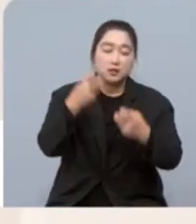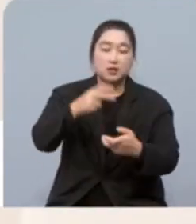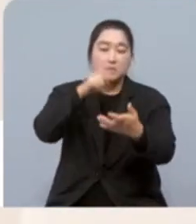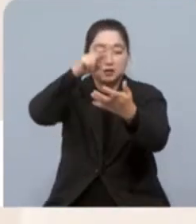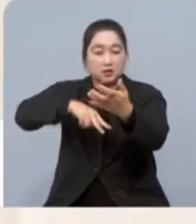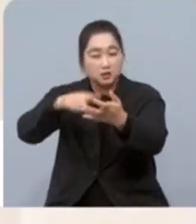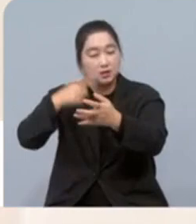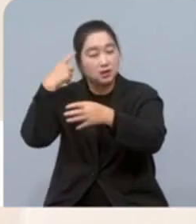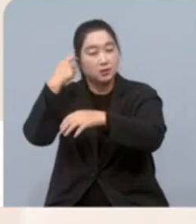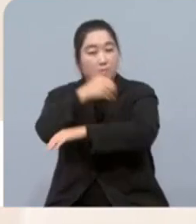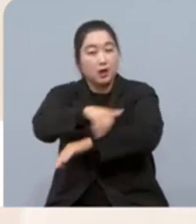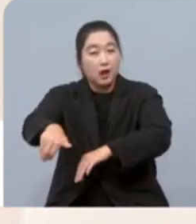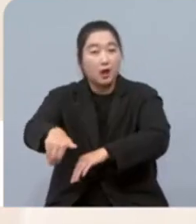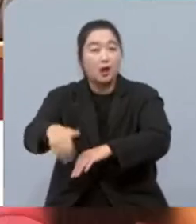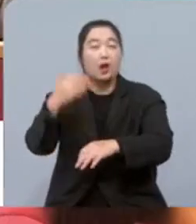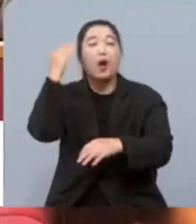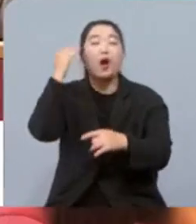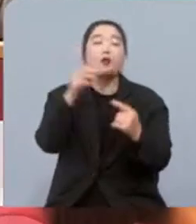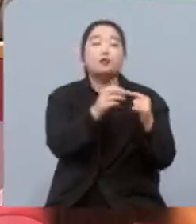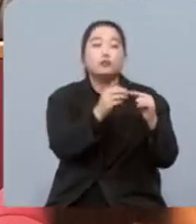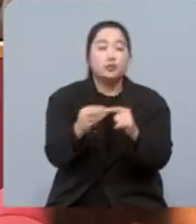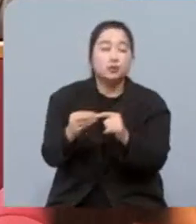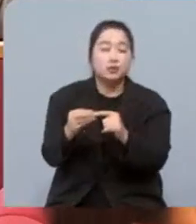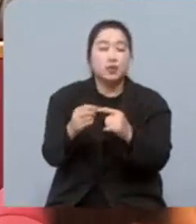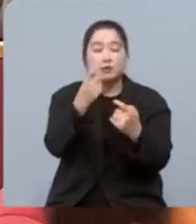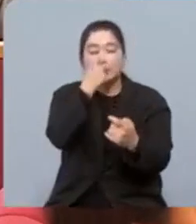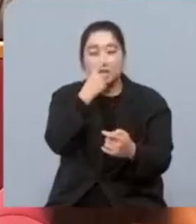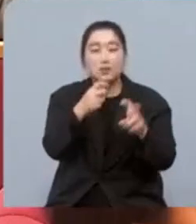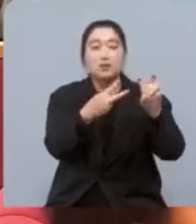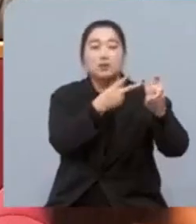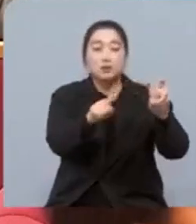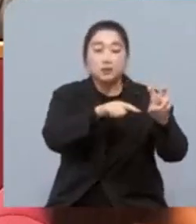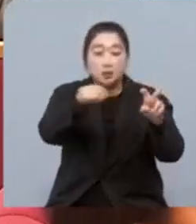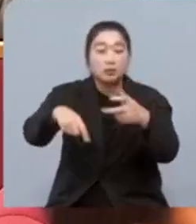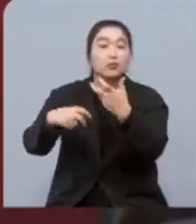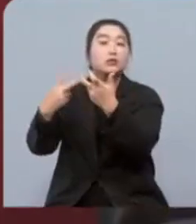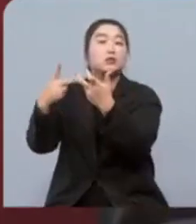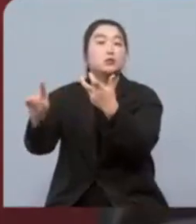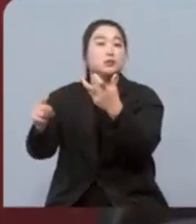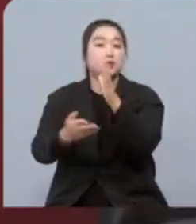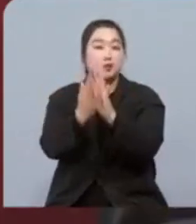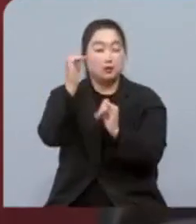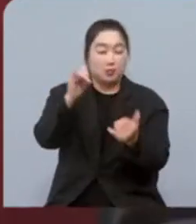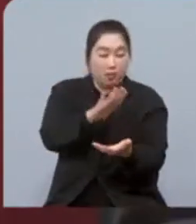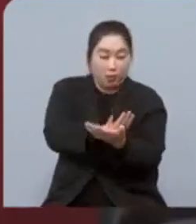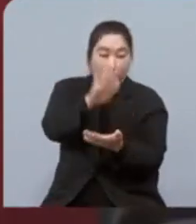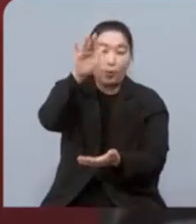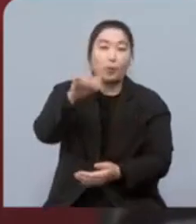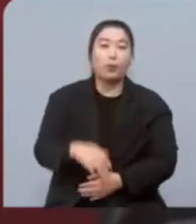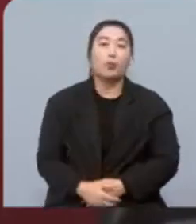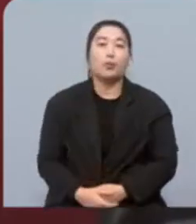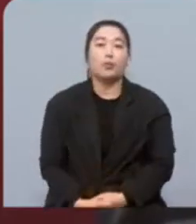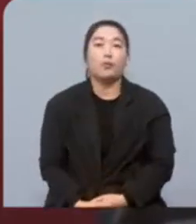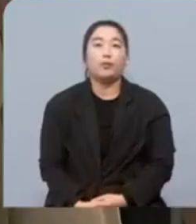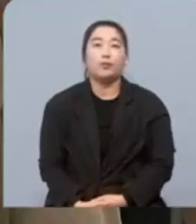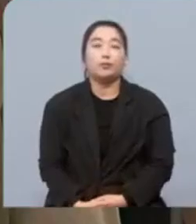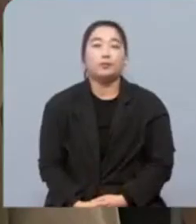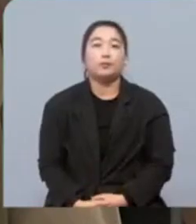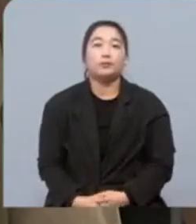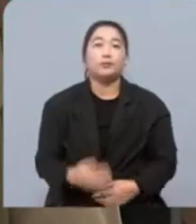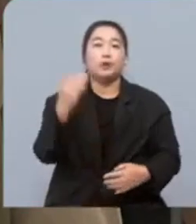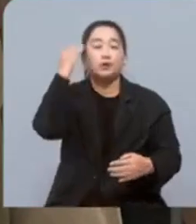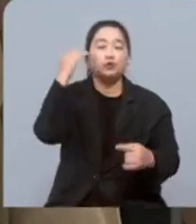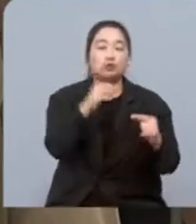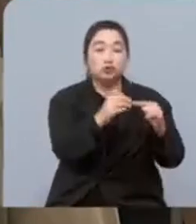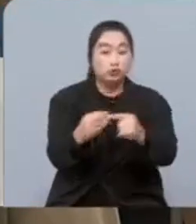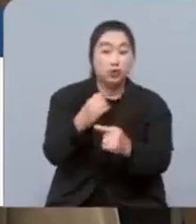읽기 전략까지. 우리말에 대해 깊이 배우려는 20대부터 70대 시민들의 열의가 뜨겁습니다. 국어 학만